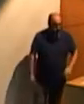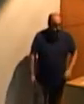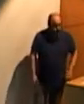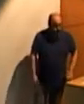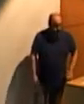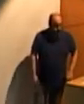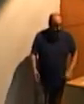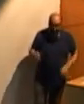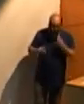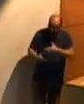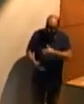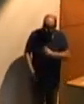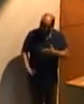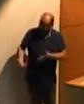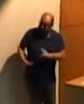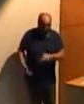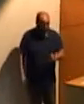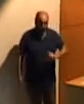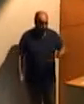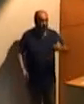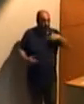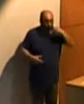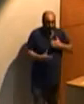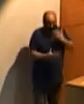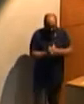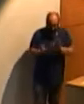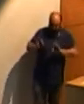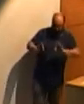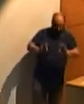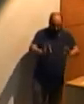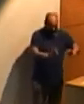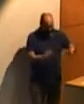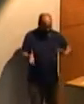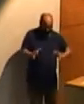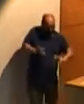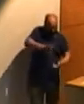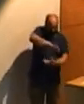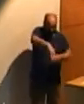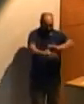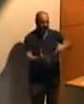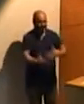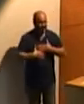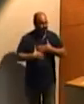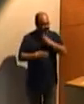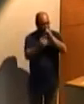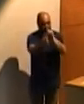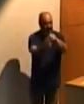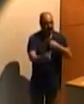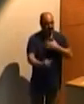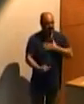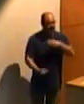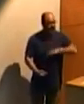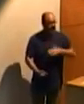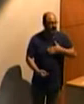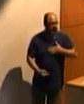environnement oriente le vivant pour ces femmes propres maintenant la question que l'on va se poser à